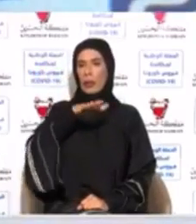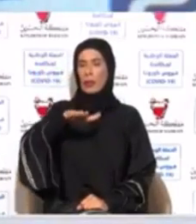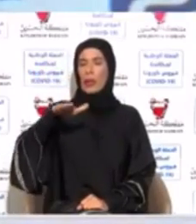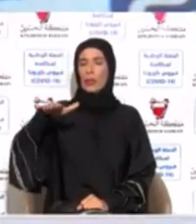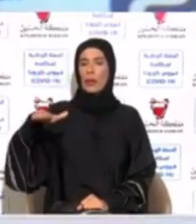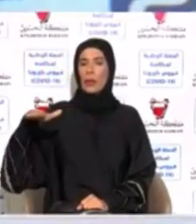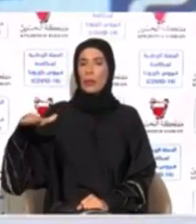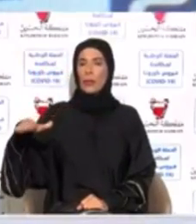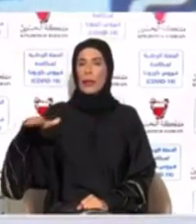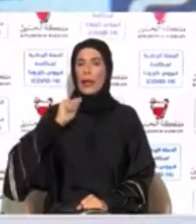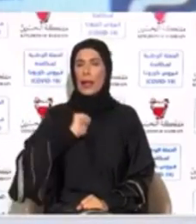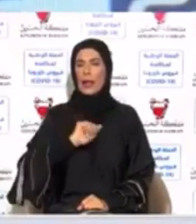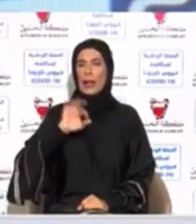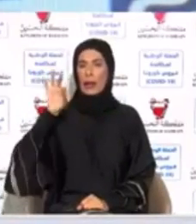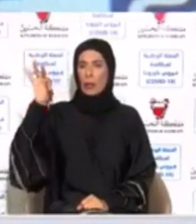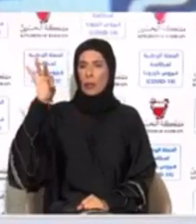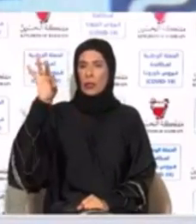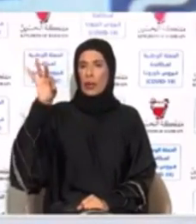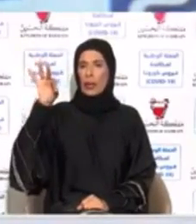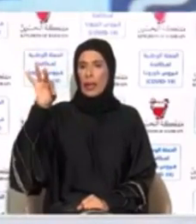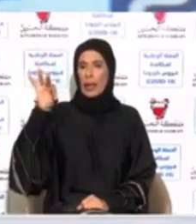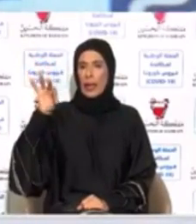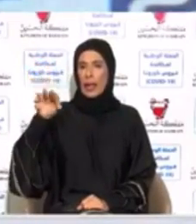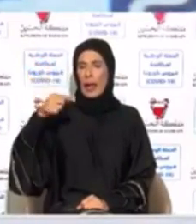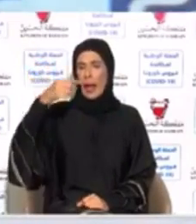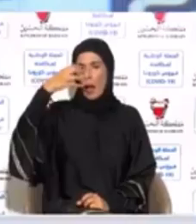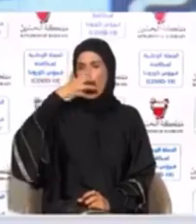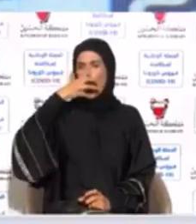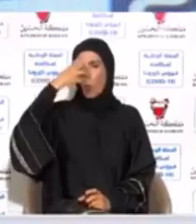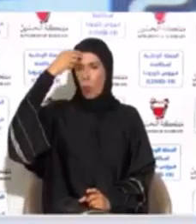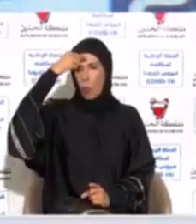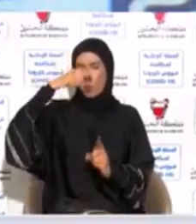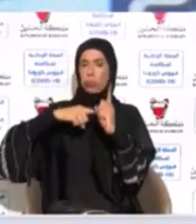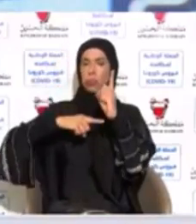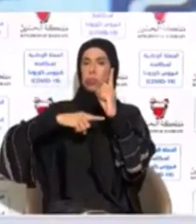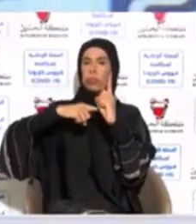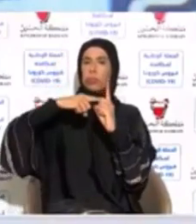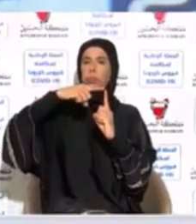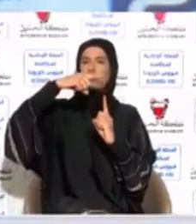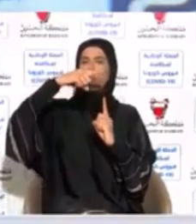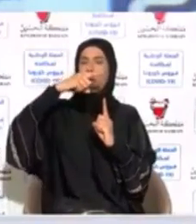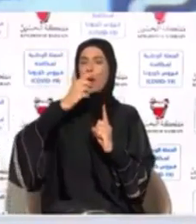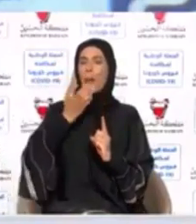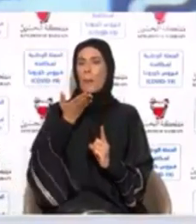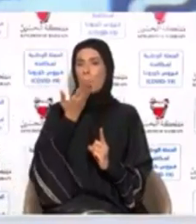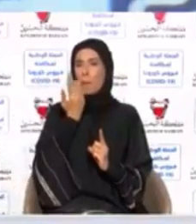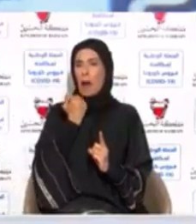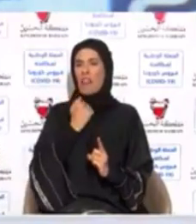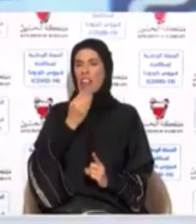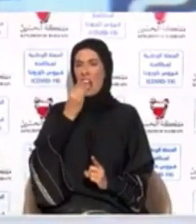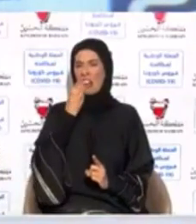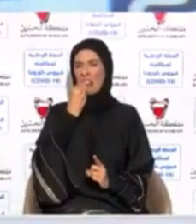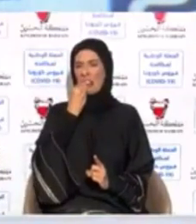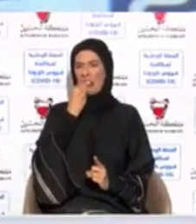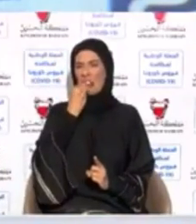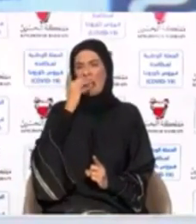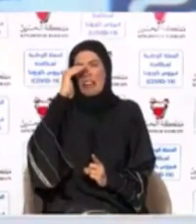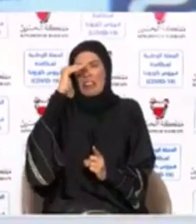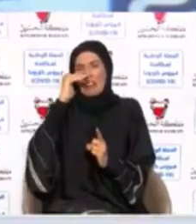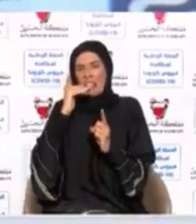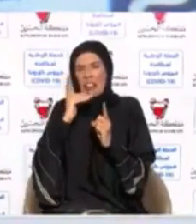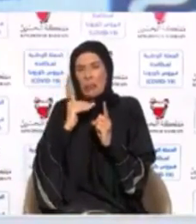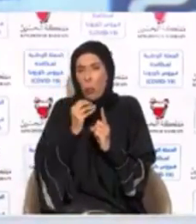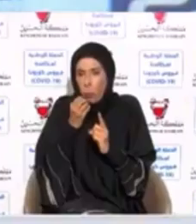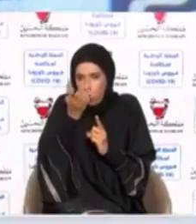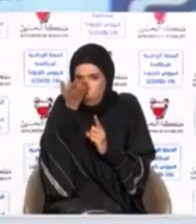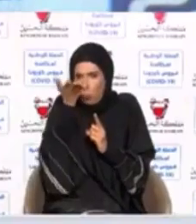بيكون الأعراض اللي يجون بها هي بتكون ارتفاع في درجة الحرارة، ممكن يكون عندهم قلة في الشهية للأكل، ممكن يكون عندهم